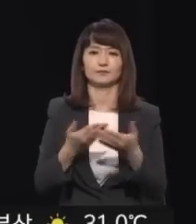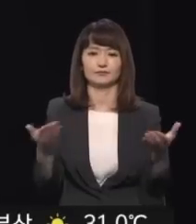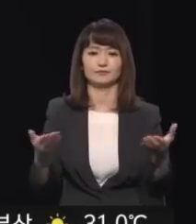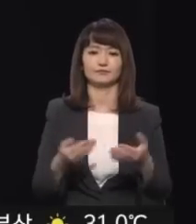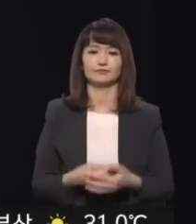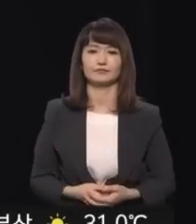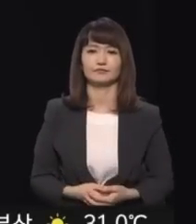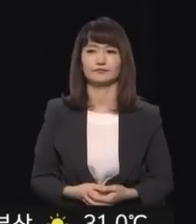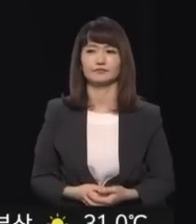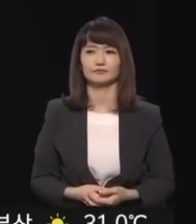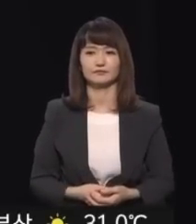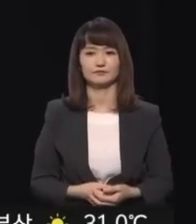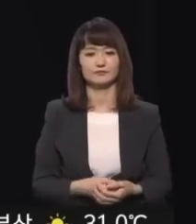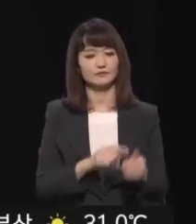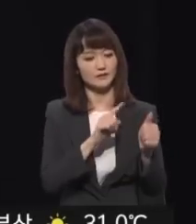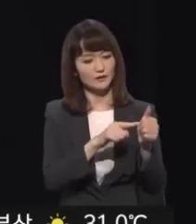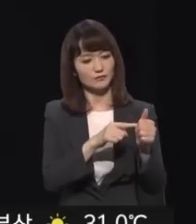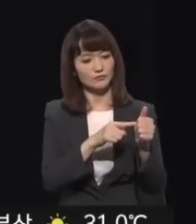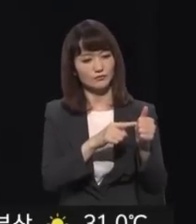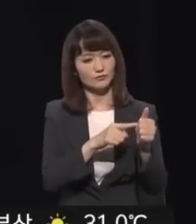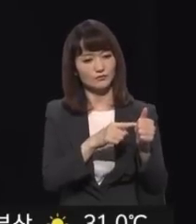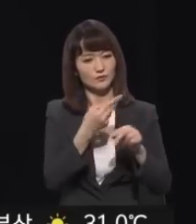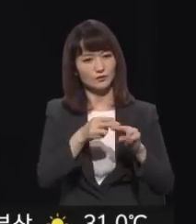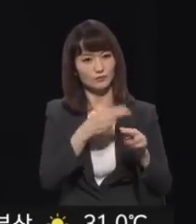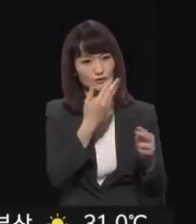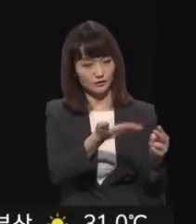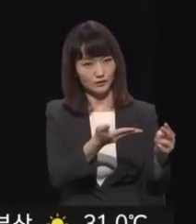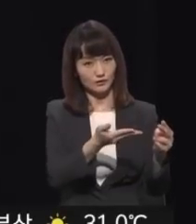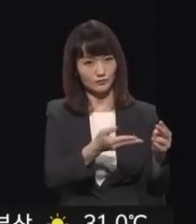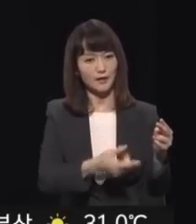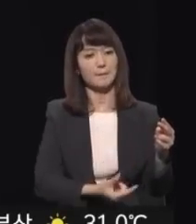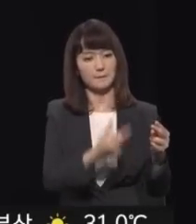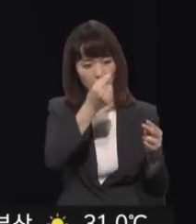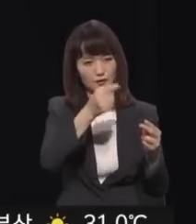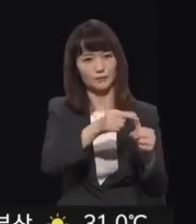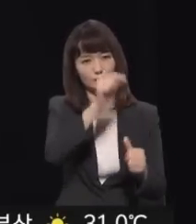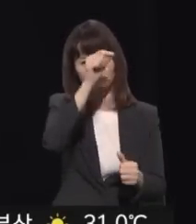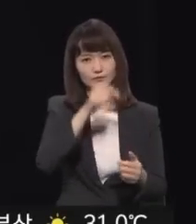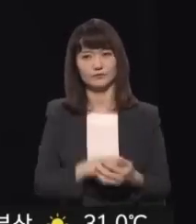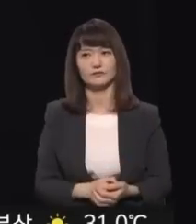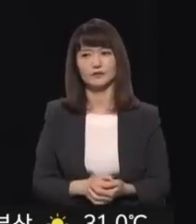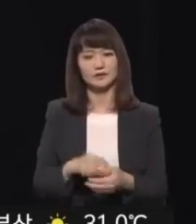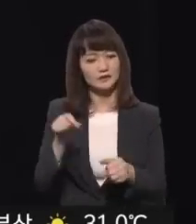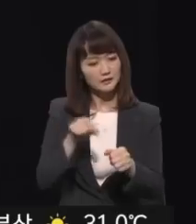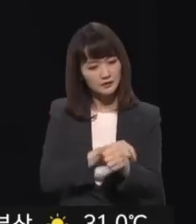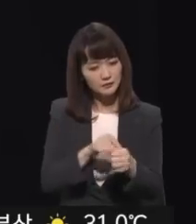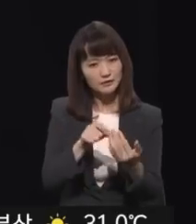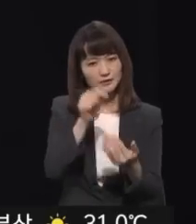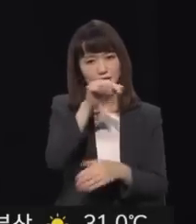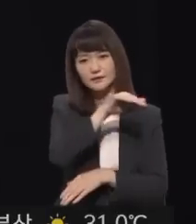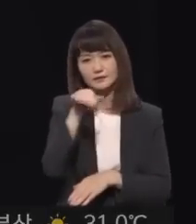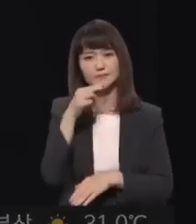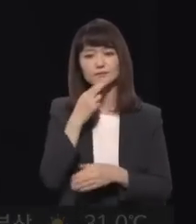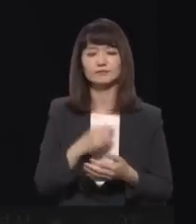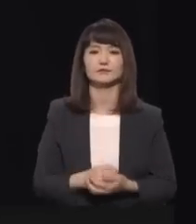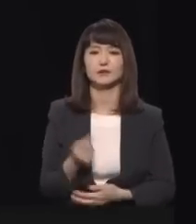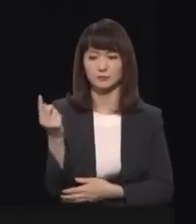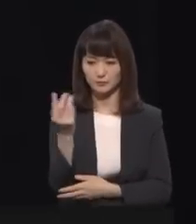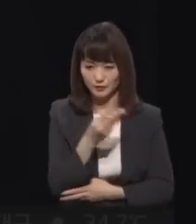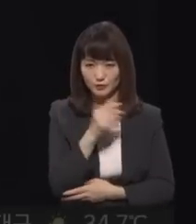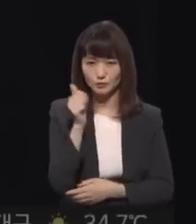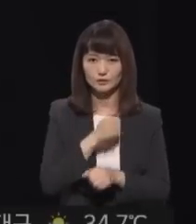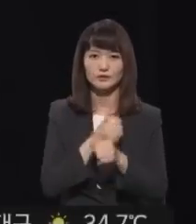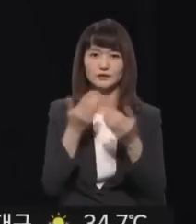어 2분 드려야겠다 말씀하시면 바로 그냥 나갑니다 제가 따로 예 뭐 선정 과정이 없어요 제가 몇 개로 소개 하겠는데